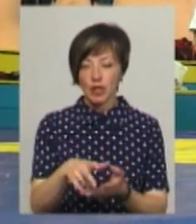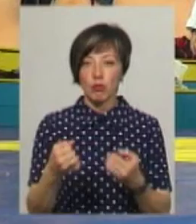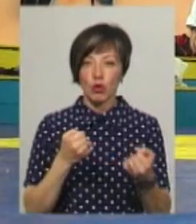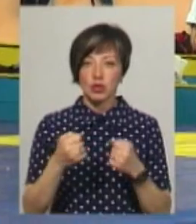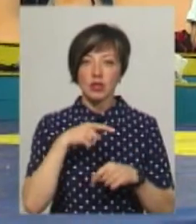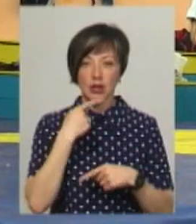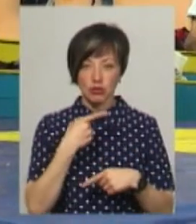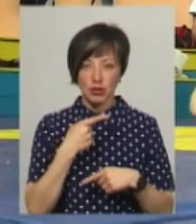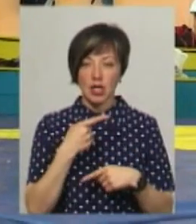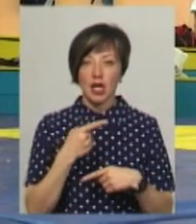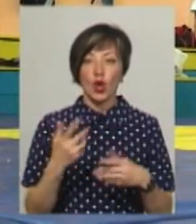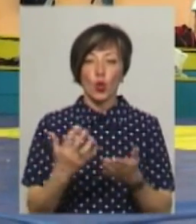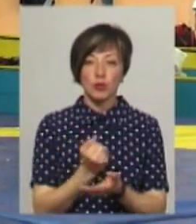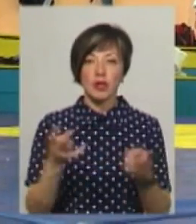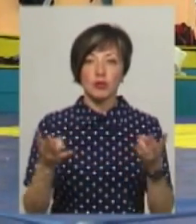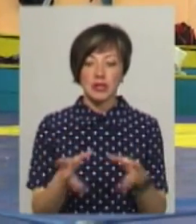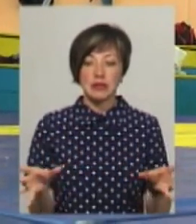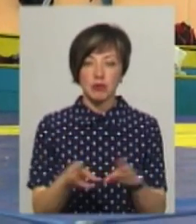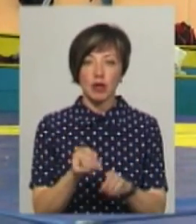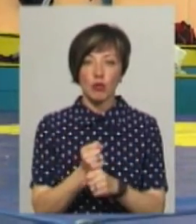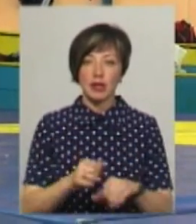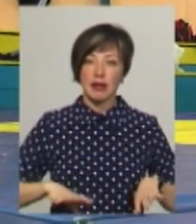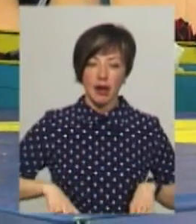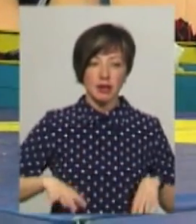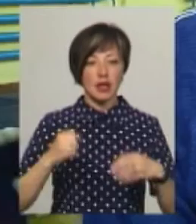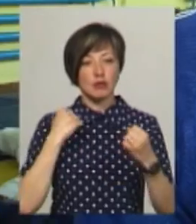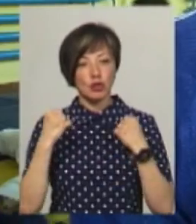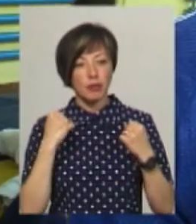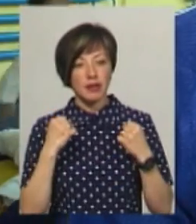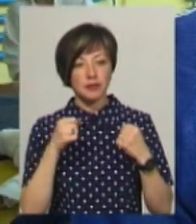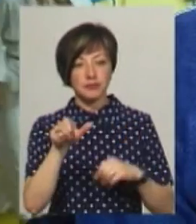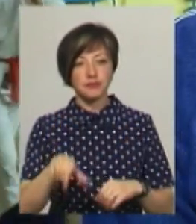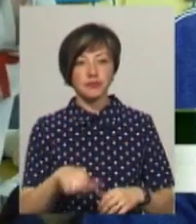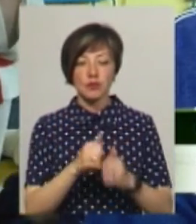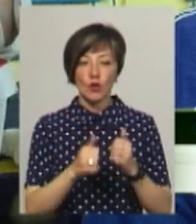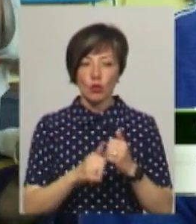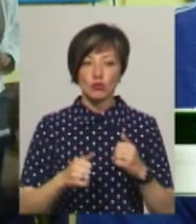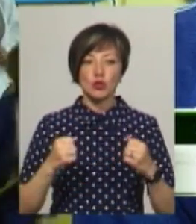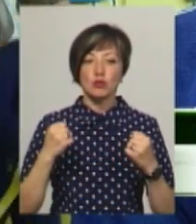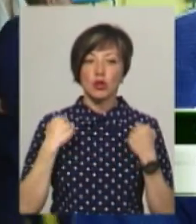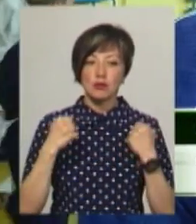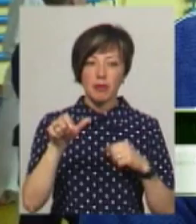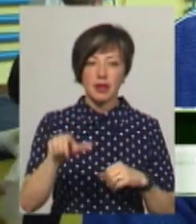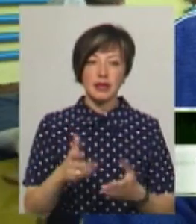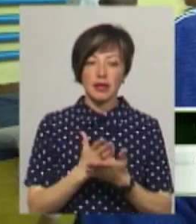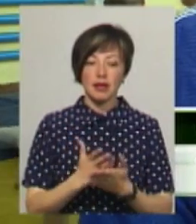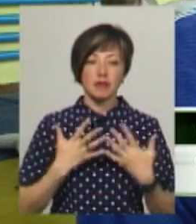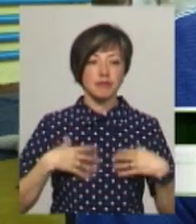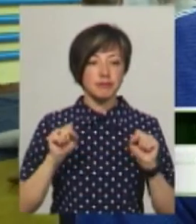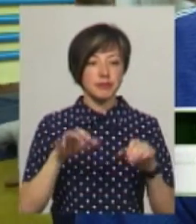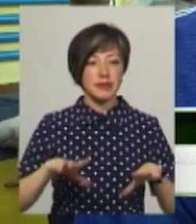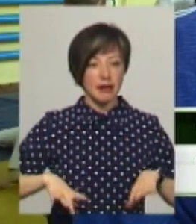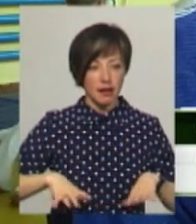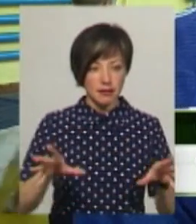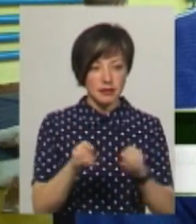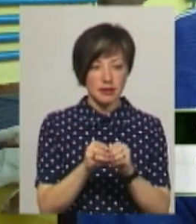Сергійчук переконаний, для успіху необхідна спільна робота тренера та спортсмена. У кожному спортсмені є велика праця тренера, тому